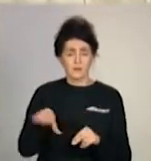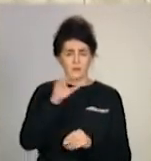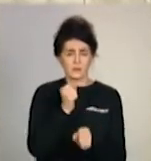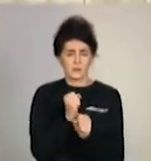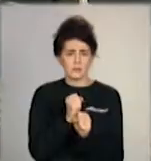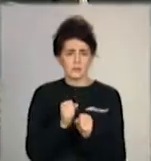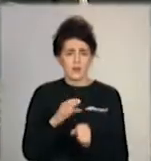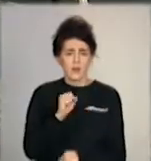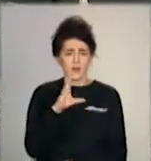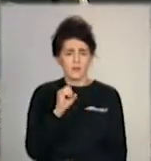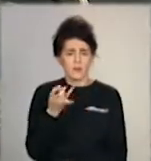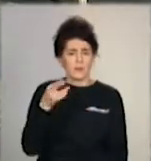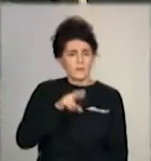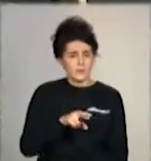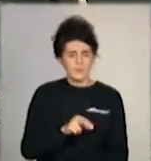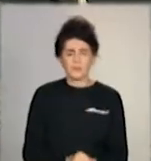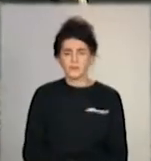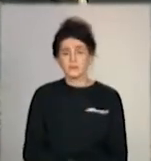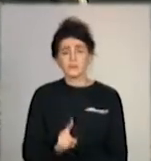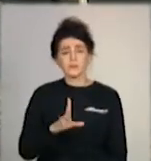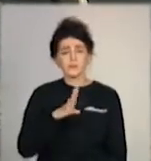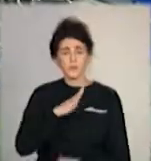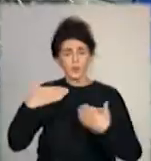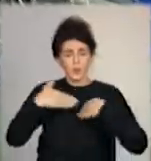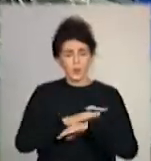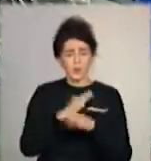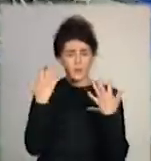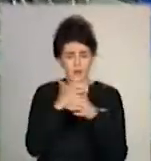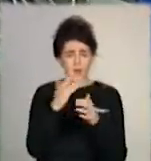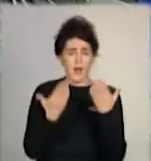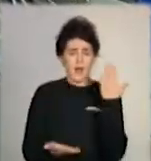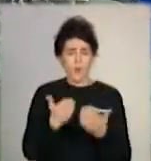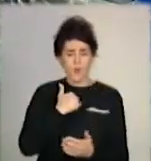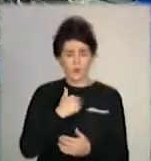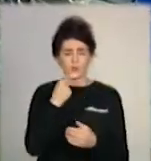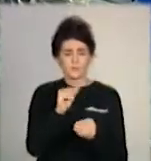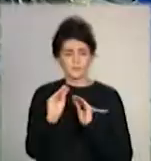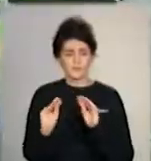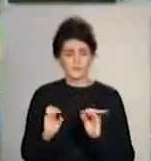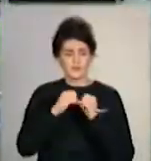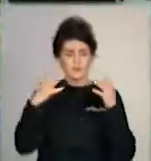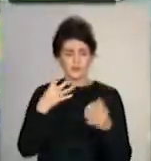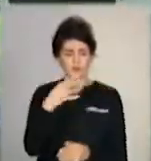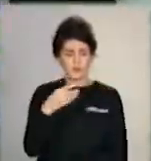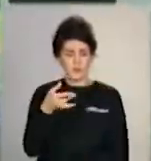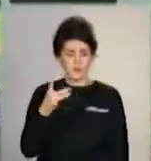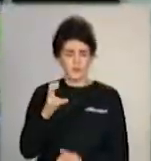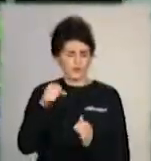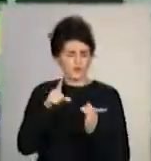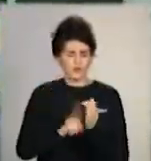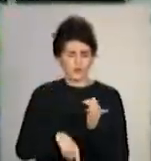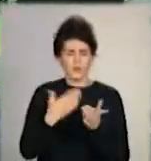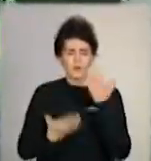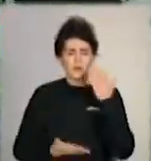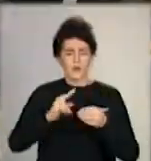аварійну ситуацію. Аби в темряві бути помітнішим, продавці радять придбати світловідбивачі. Вони по 40 гривень. Дешевше – наліпки